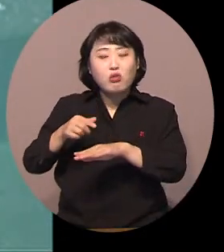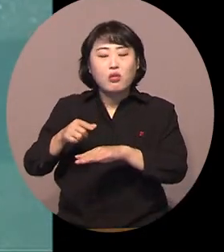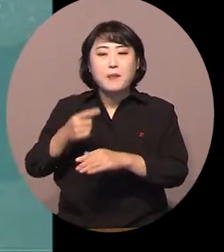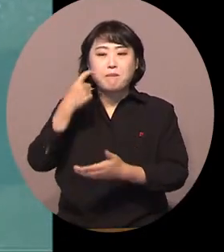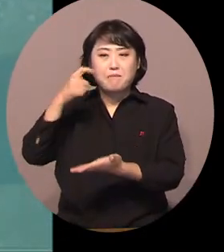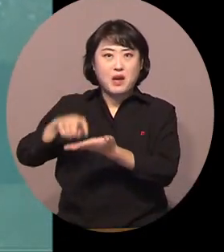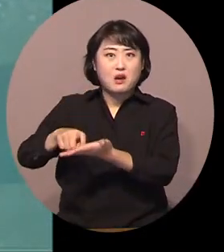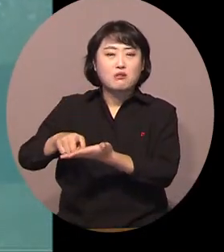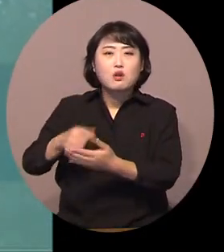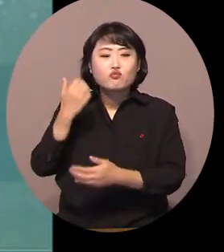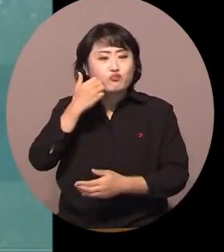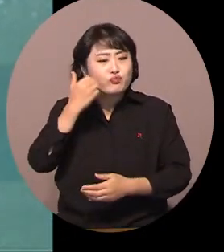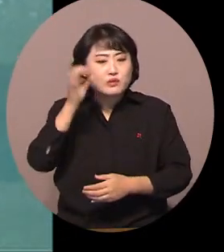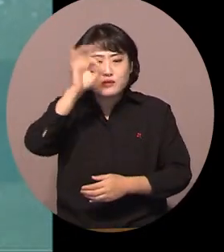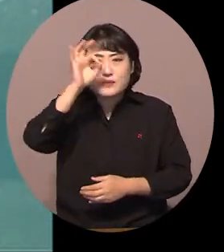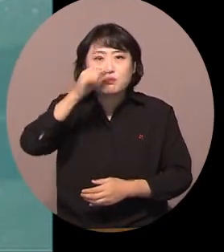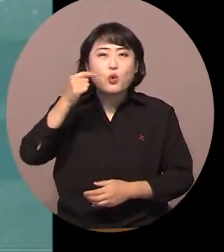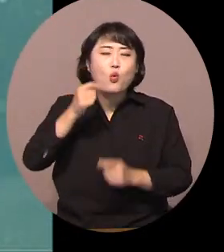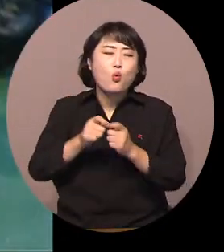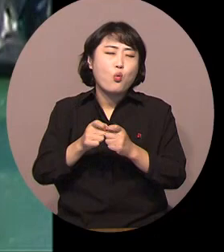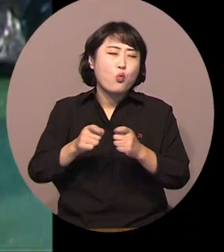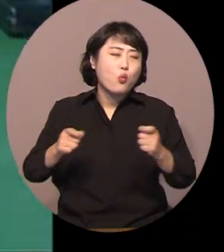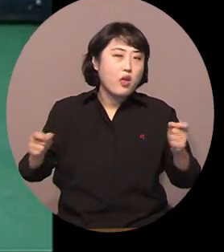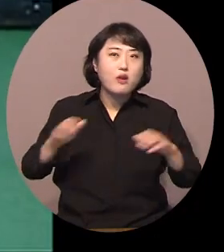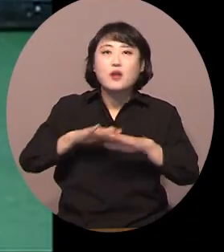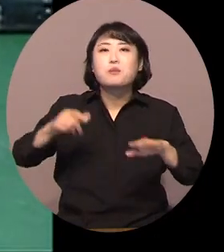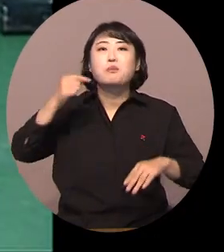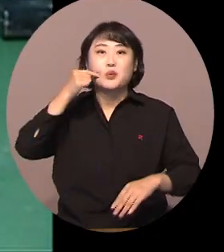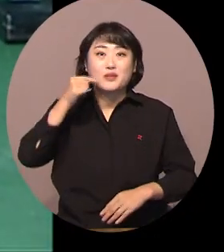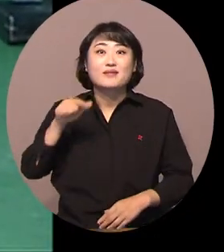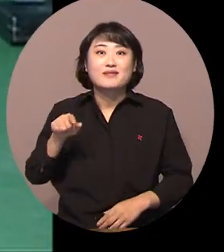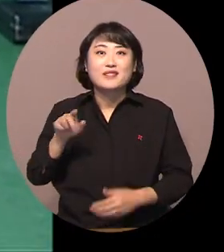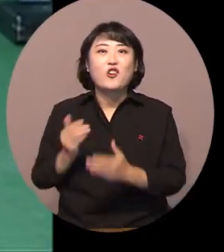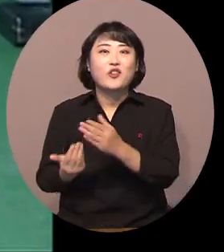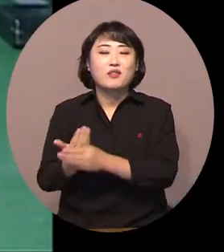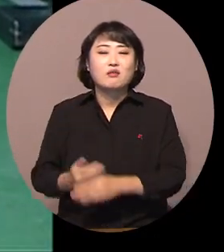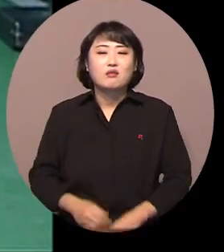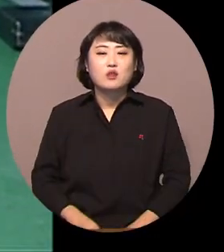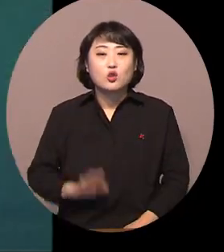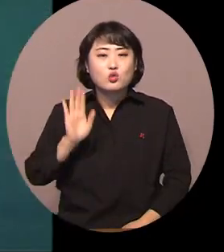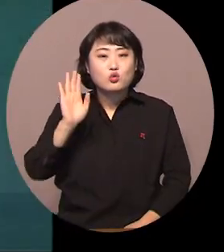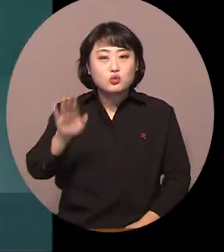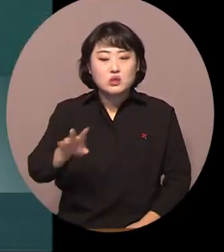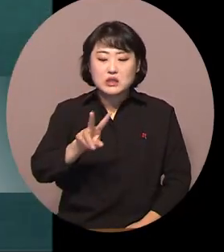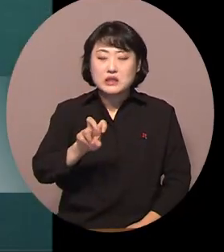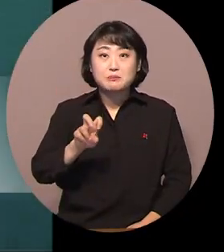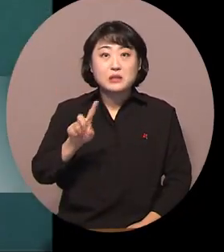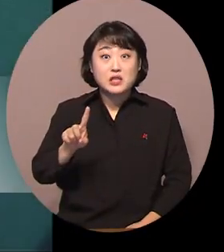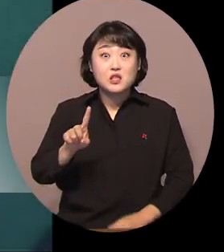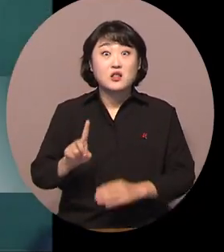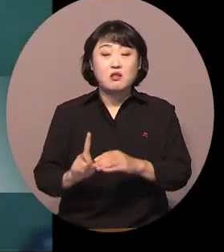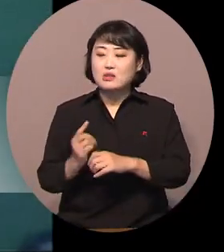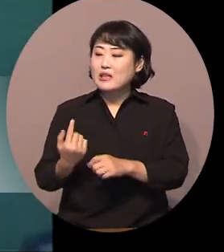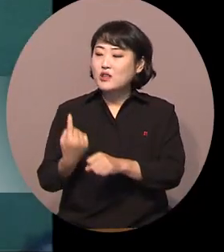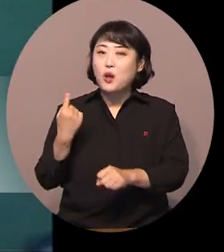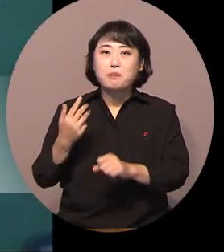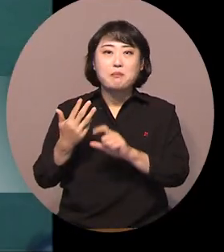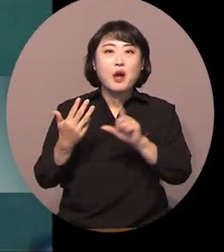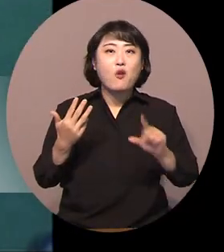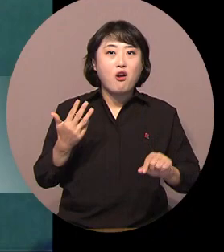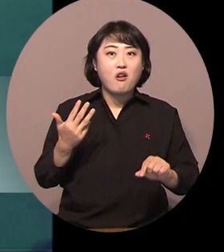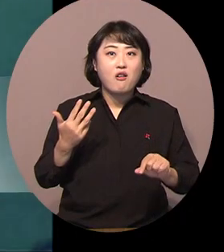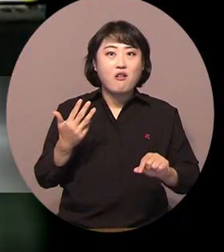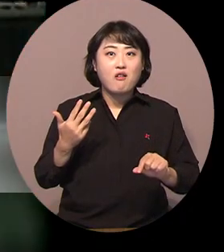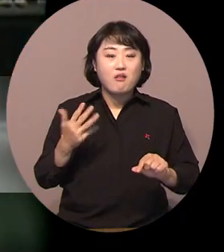용의자를 특정하지 못해 장기 미제로 남아 있었습니다 이후 사건 발생 21년 만인 지난해 8월